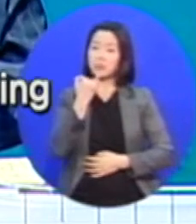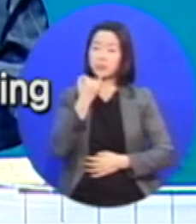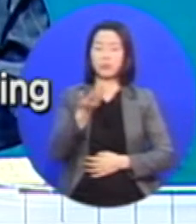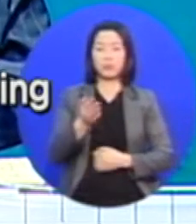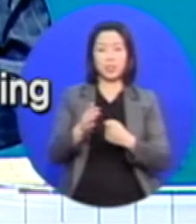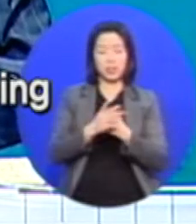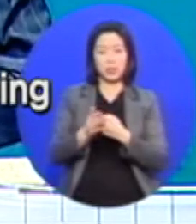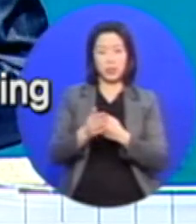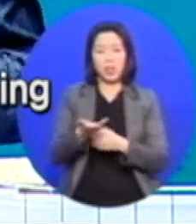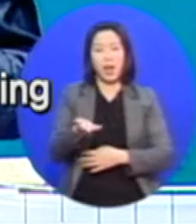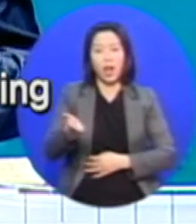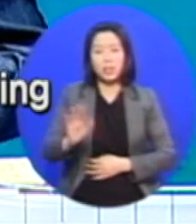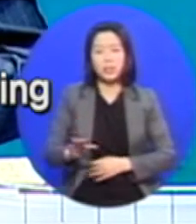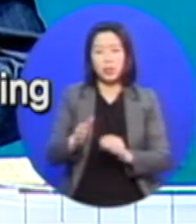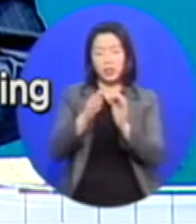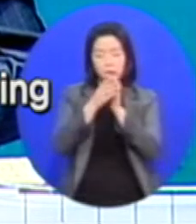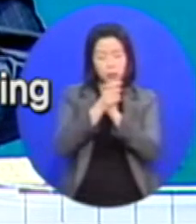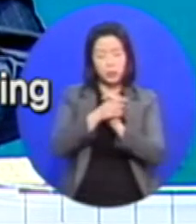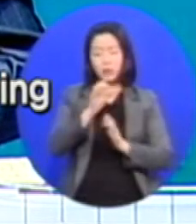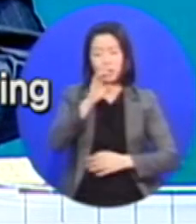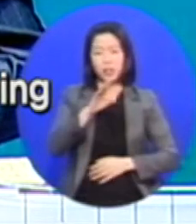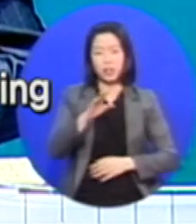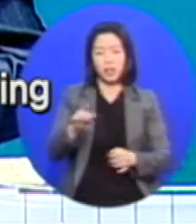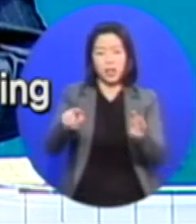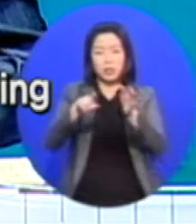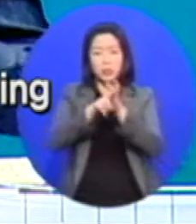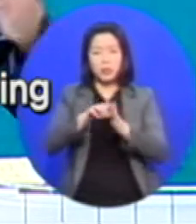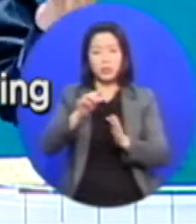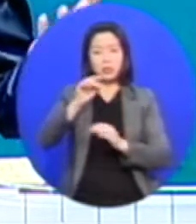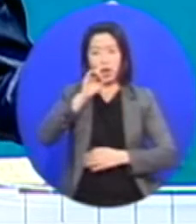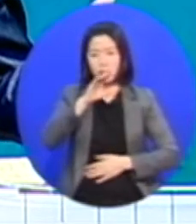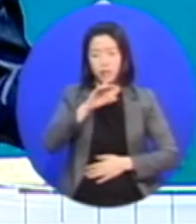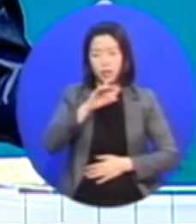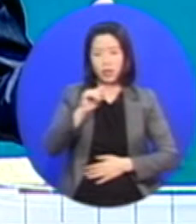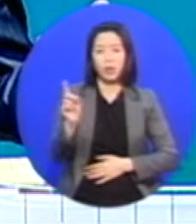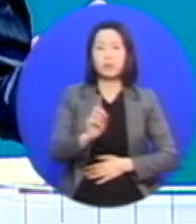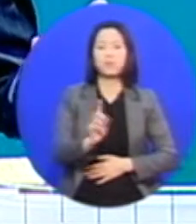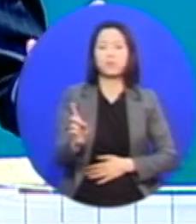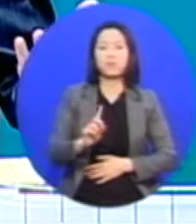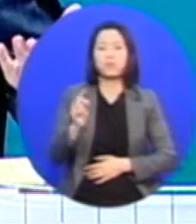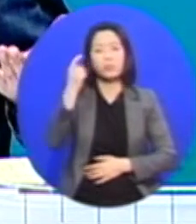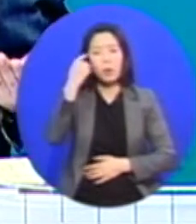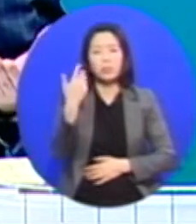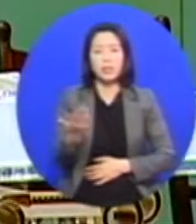안되는데 믿어지지 는 않는데 얘 들지 뭐예요